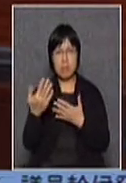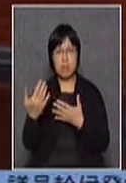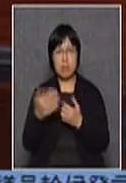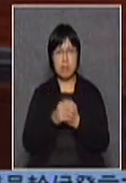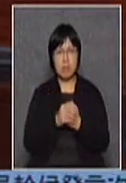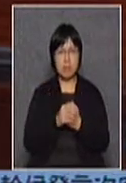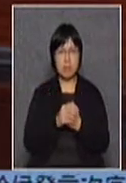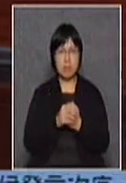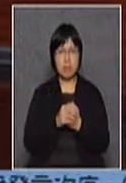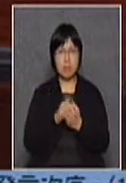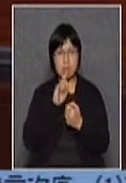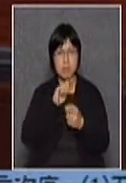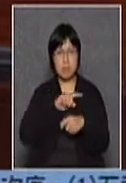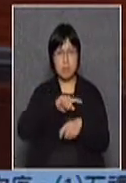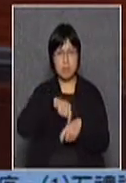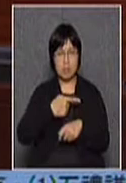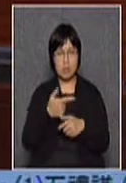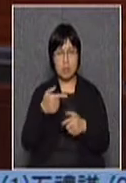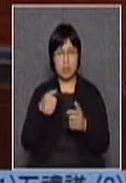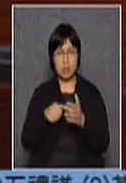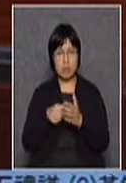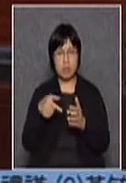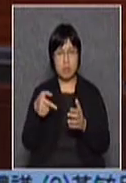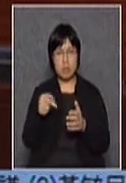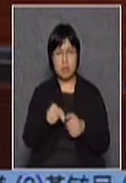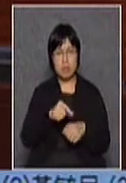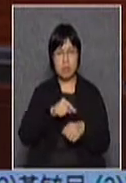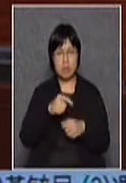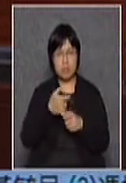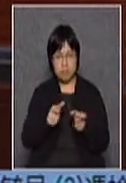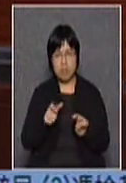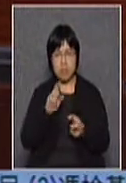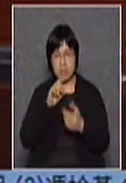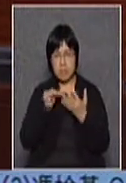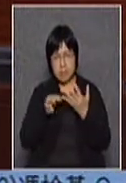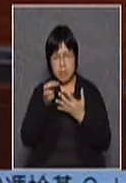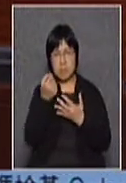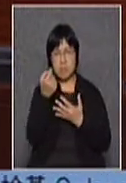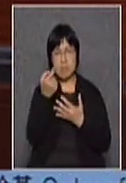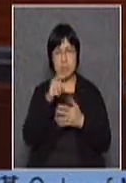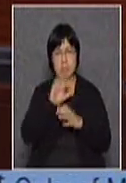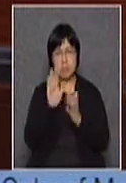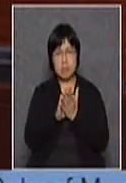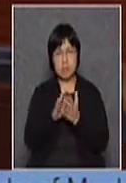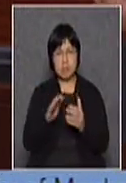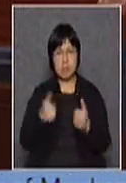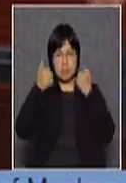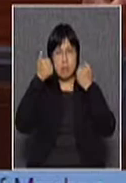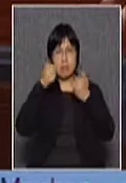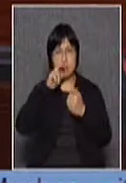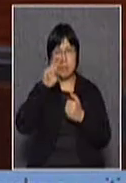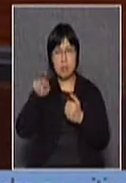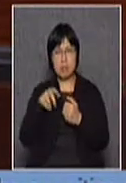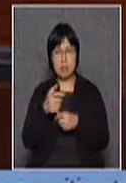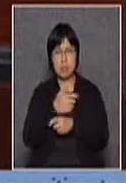嘅最低工資之後咧，就略為好咗些少。但係整體嗰個得益咧，如果你睇翻成個經